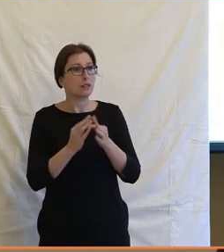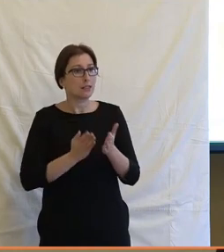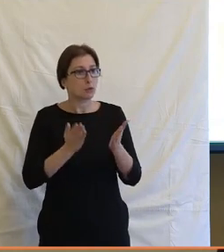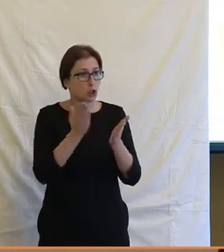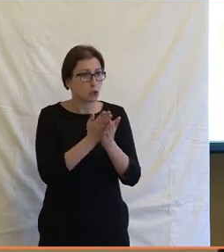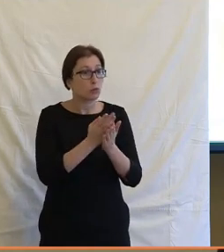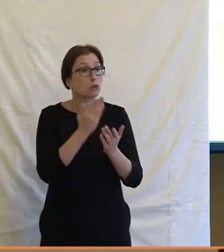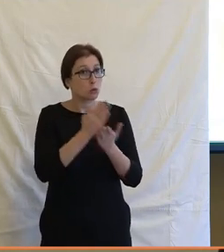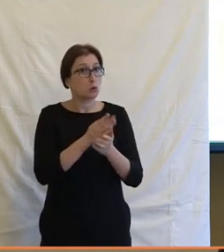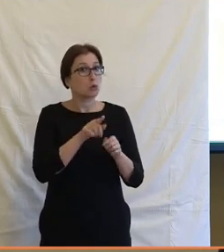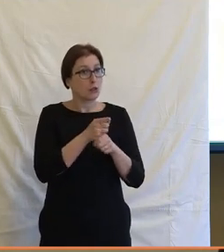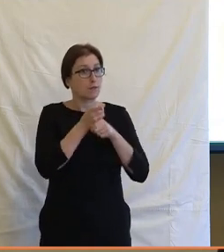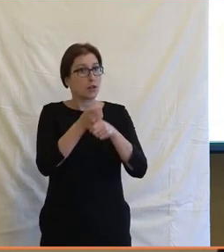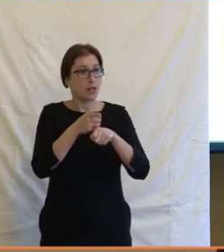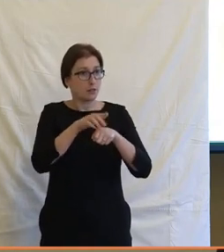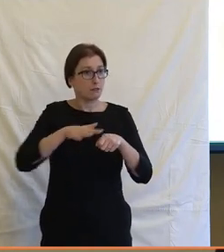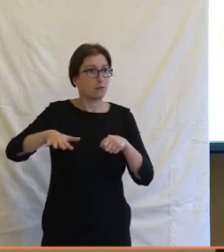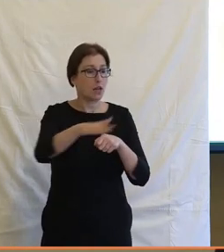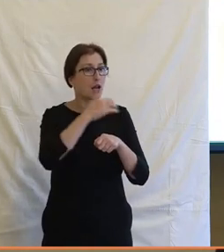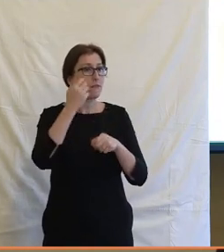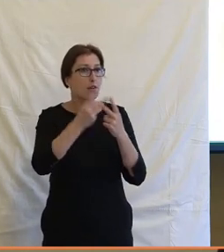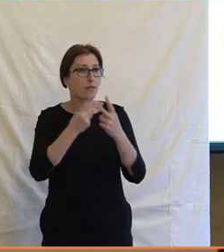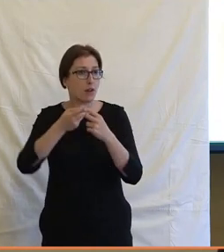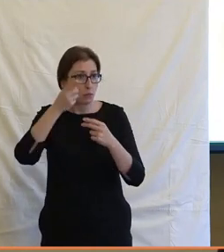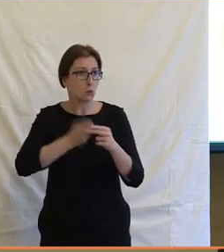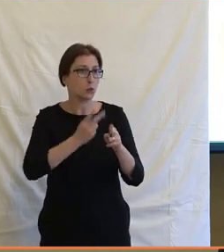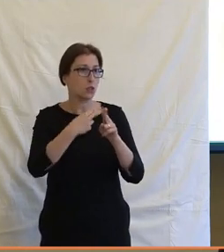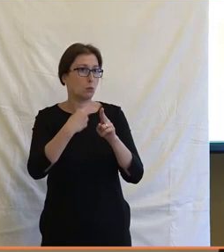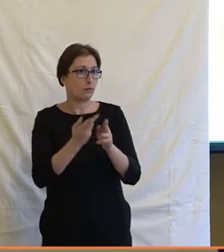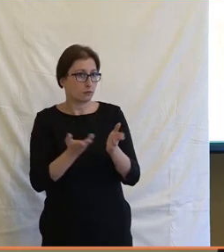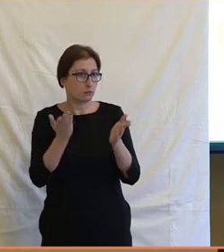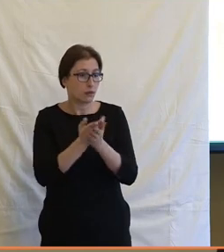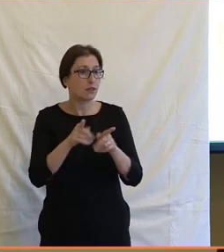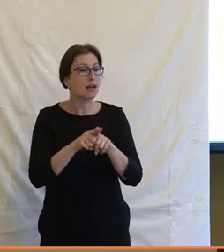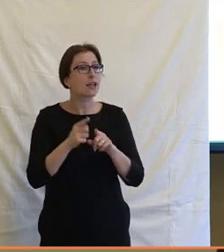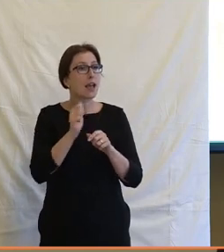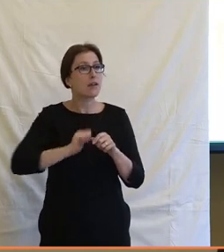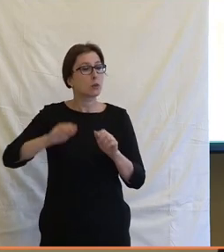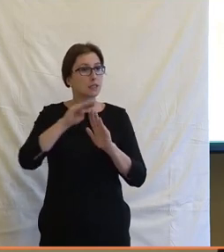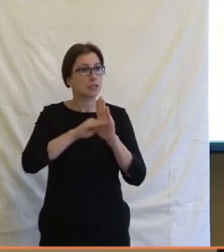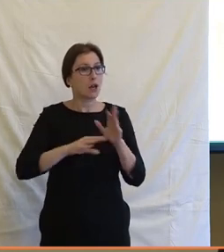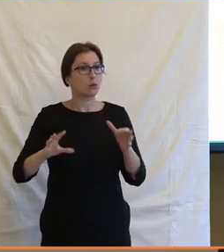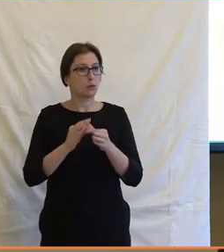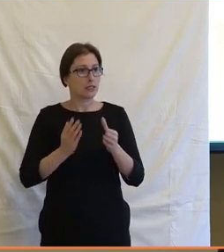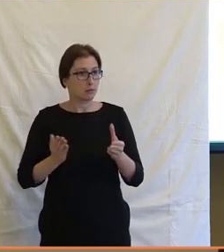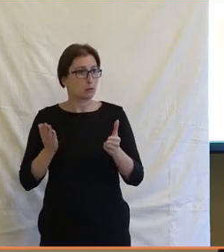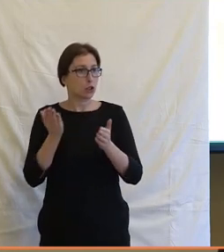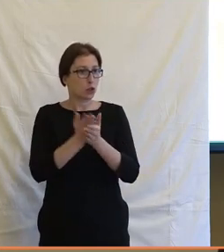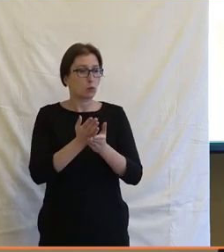už postihuje poměrně velkou škálu webů. Chystá se tady evropský zákon o přístupnosti, který by měl